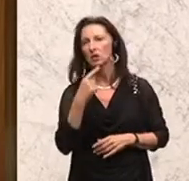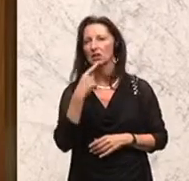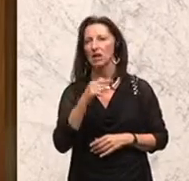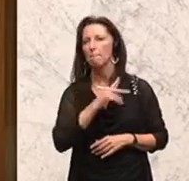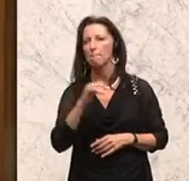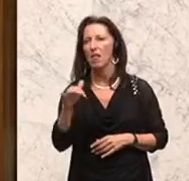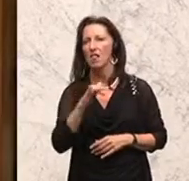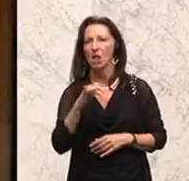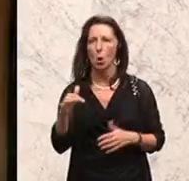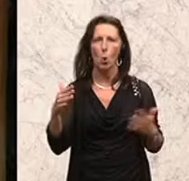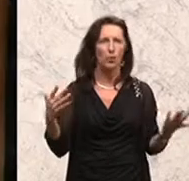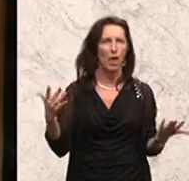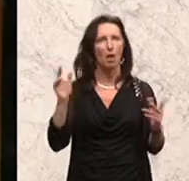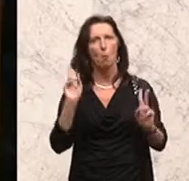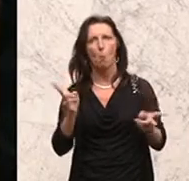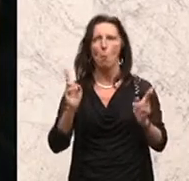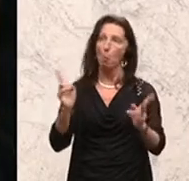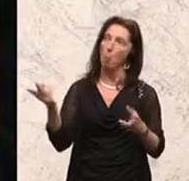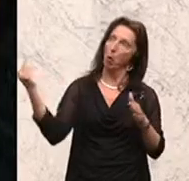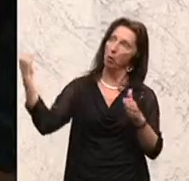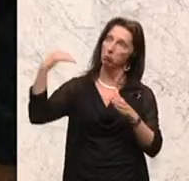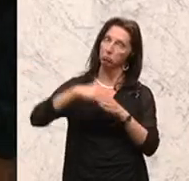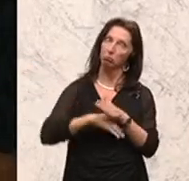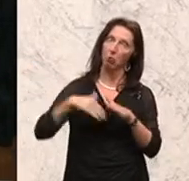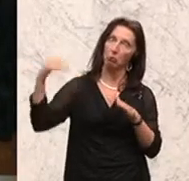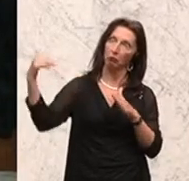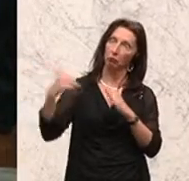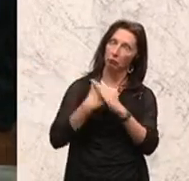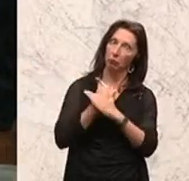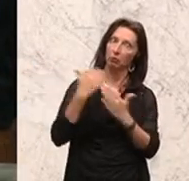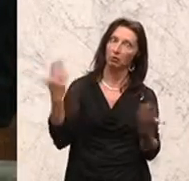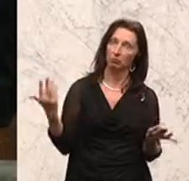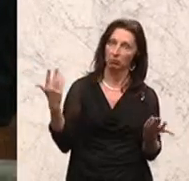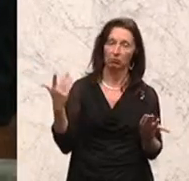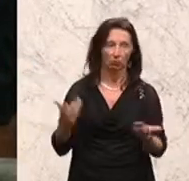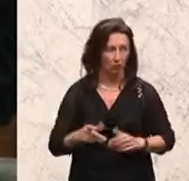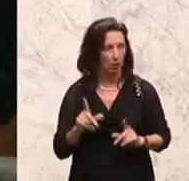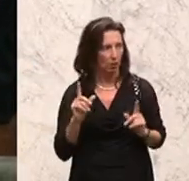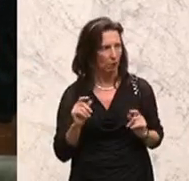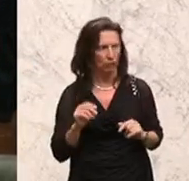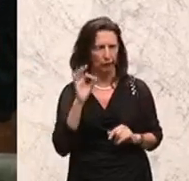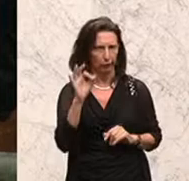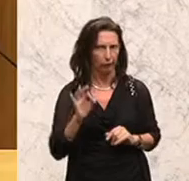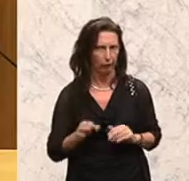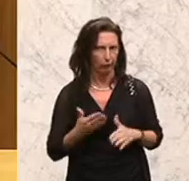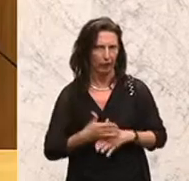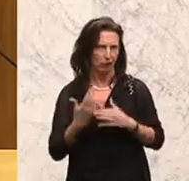Millionen sprechen, die hier kommen können unter diesen Voraussetzungen, die hier diskutiert werden, dann helfen Quoten überhaupt nichts.